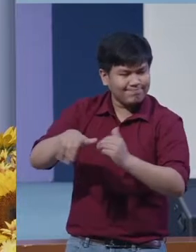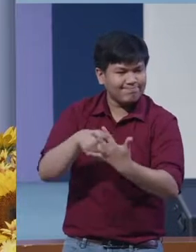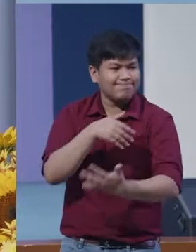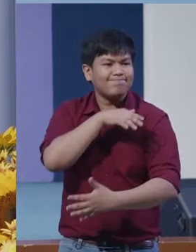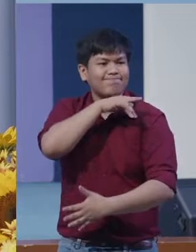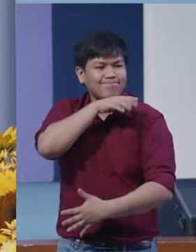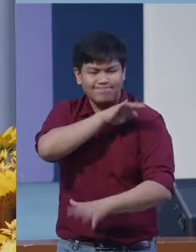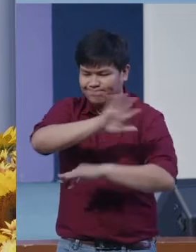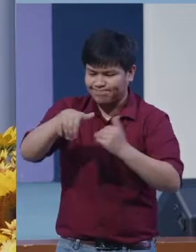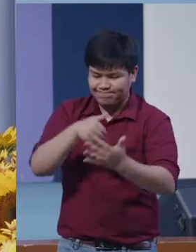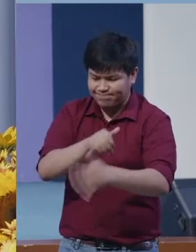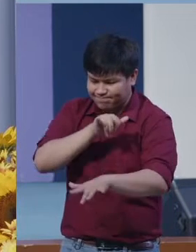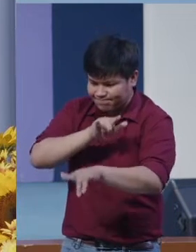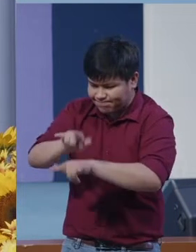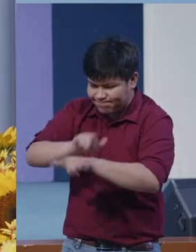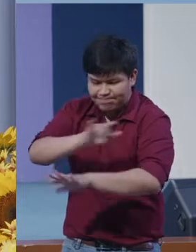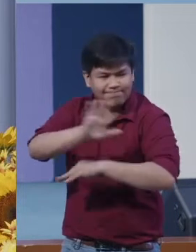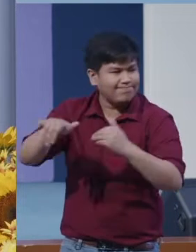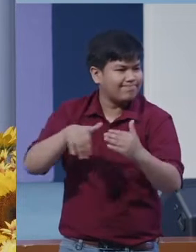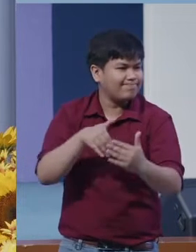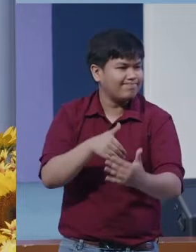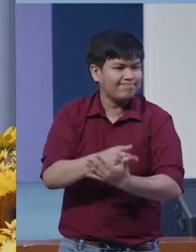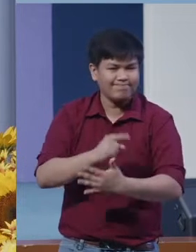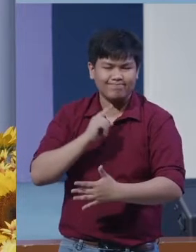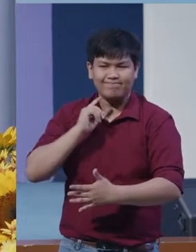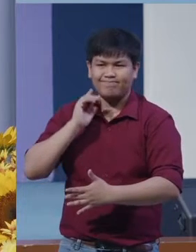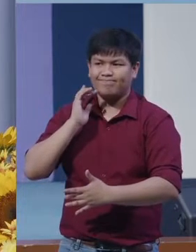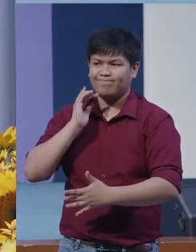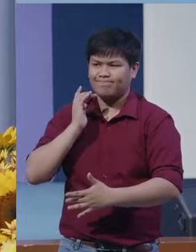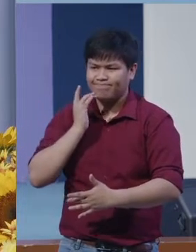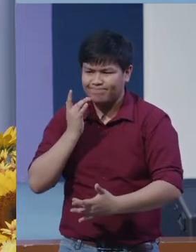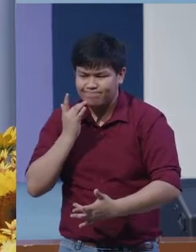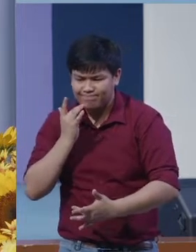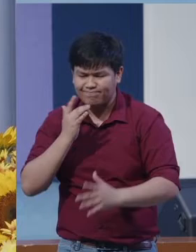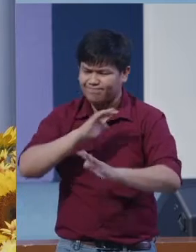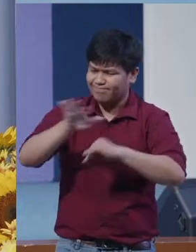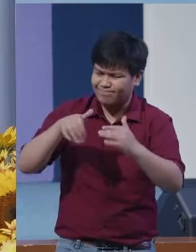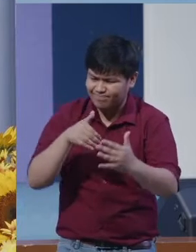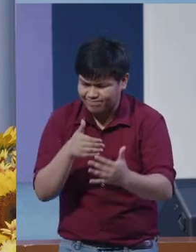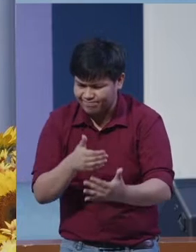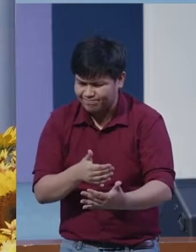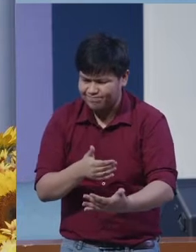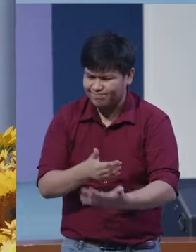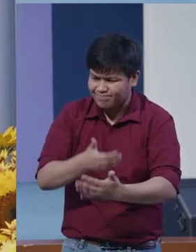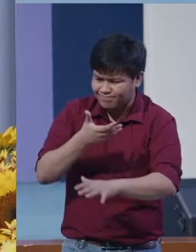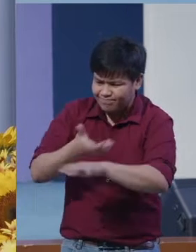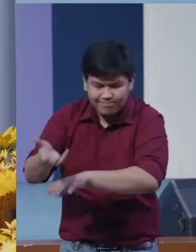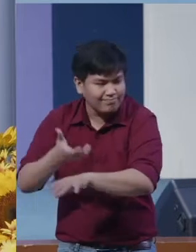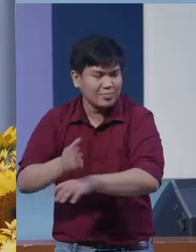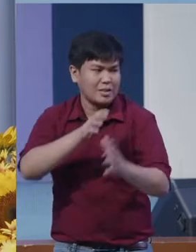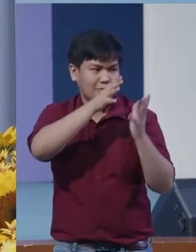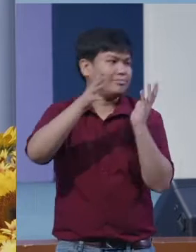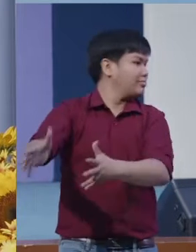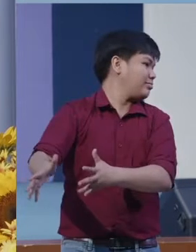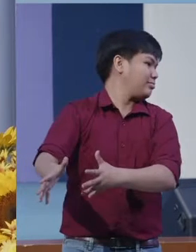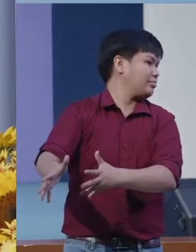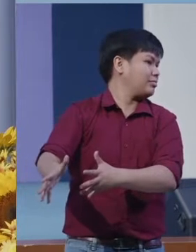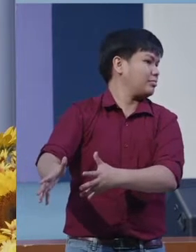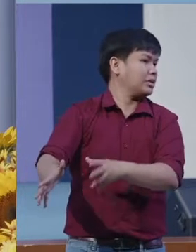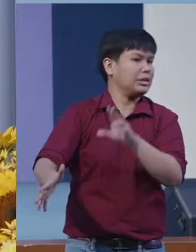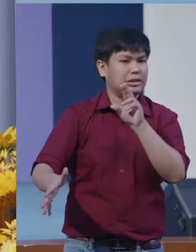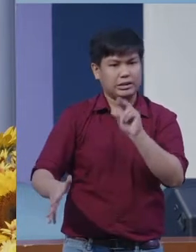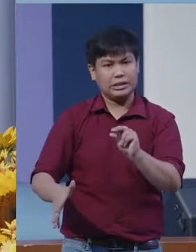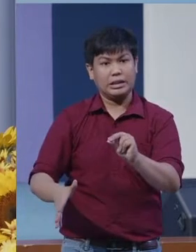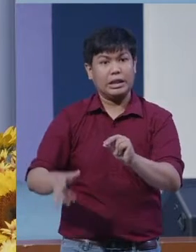and hypocrisy and envy and all slander. Marami pa po, mga kapatid. Malinaw ang Biblia, ayaw